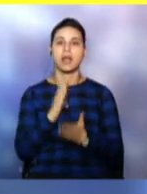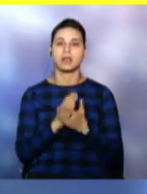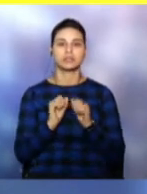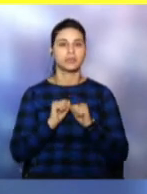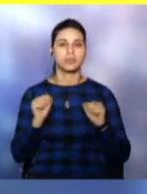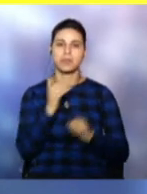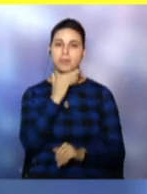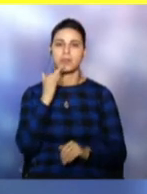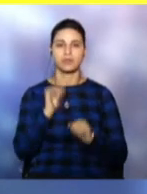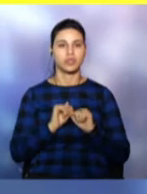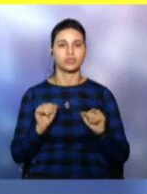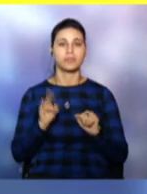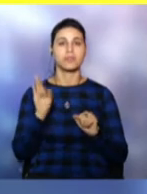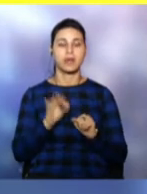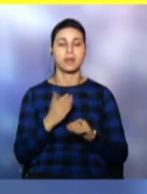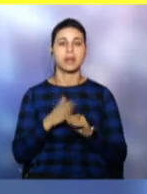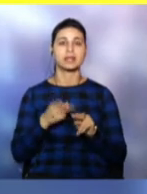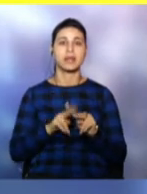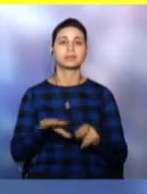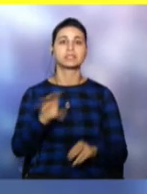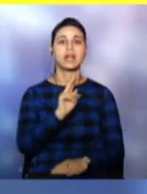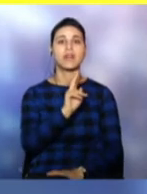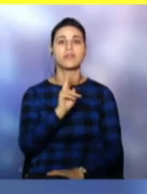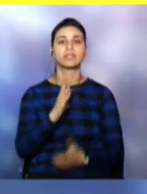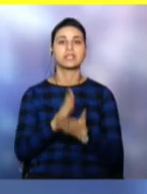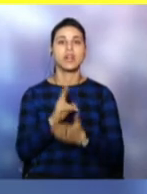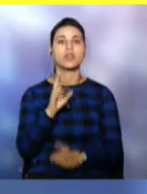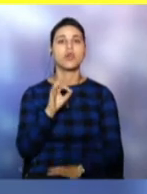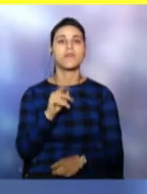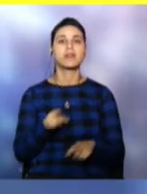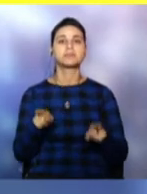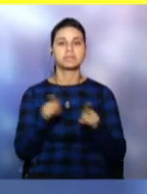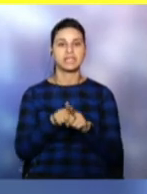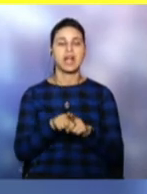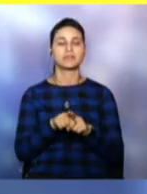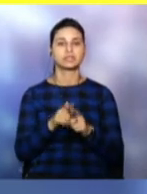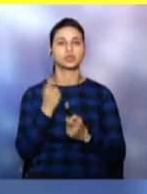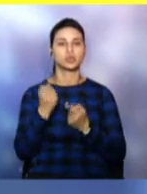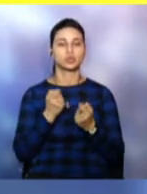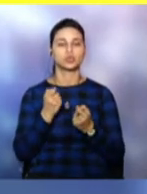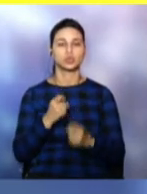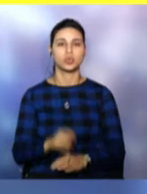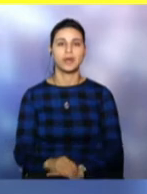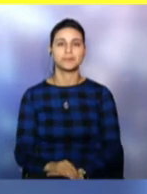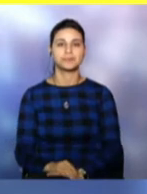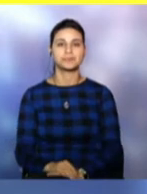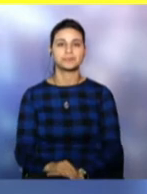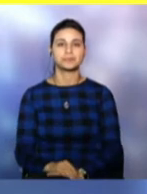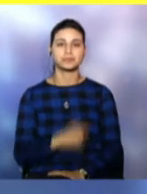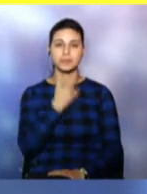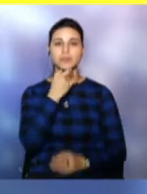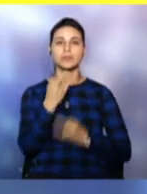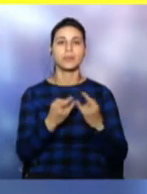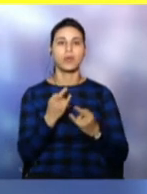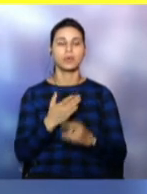შეზღუდვის საგანი და გარდა ამისა, ყველა ის პროდუქტი, რომელშიც კოფეინის მსგავსი სტრუქტურა წარმოიქმნება, ერთ-ერთმა მაყურებელმა